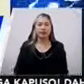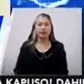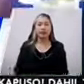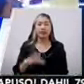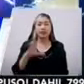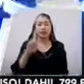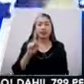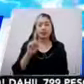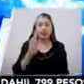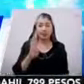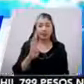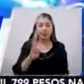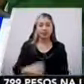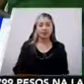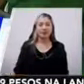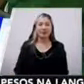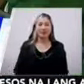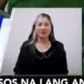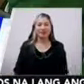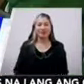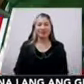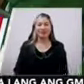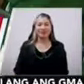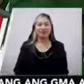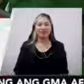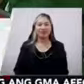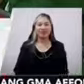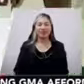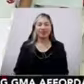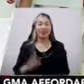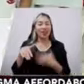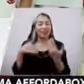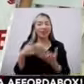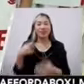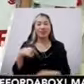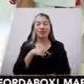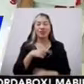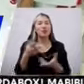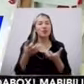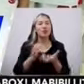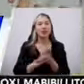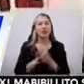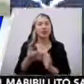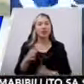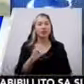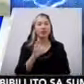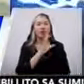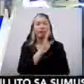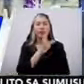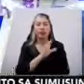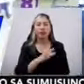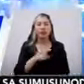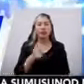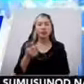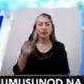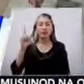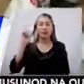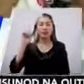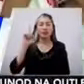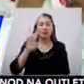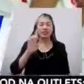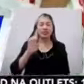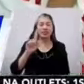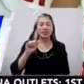Animo! Binil! Bawat isa po sa amin talagang gusto mag-champion. EAC Generals. Fuego General!